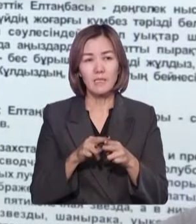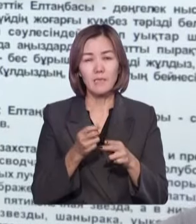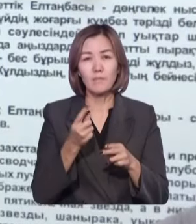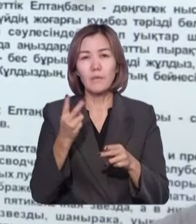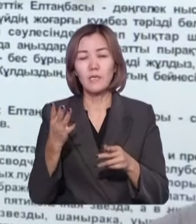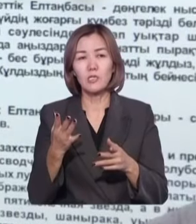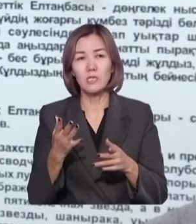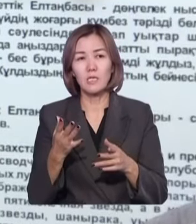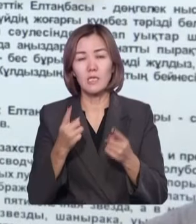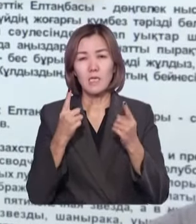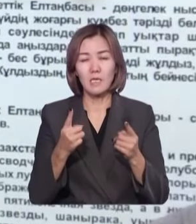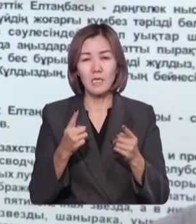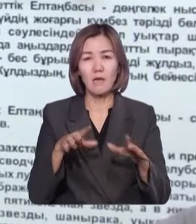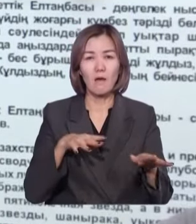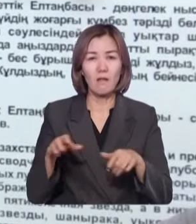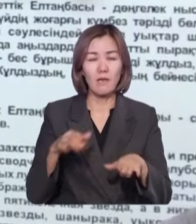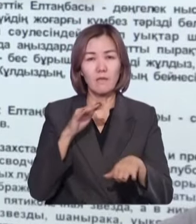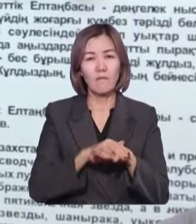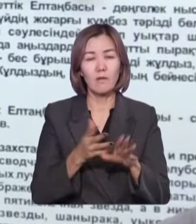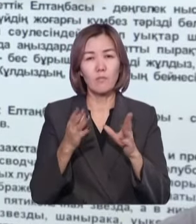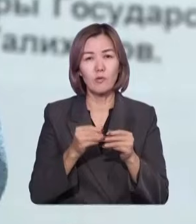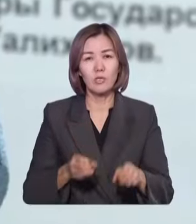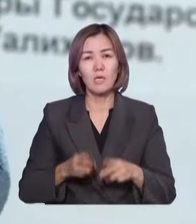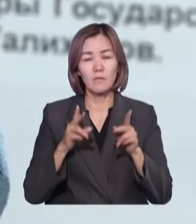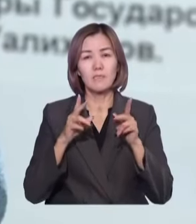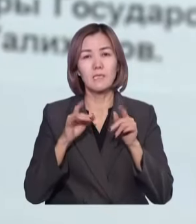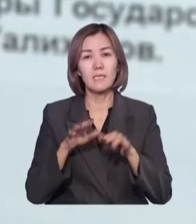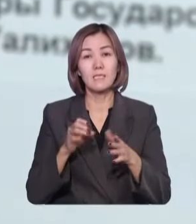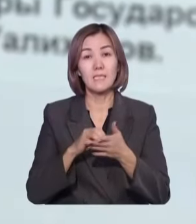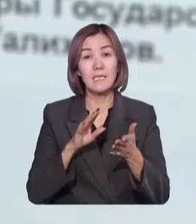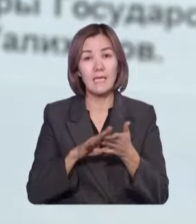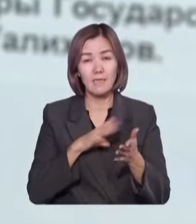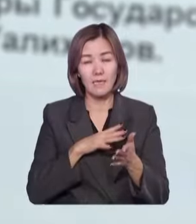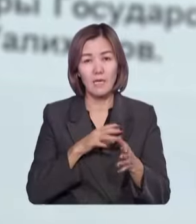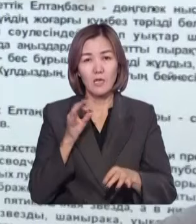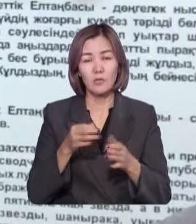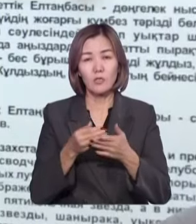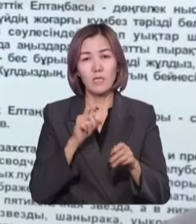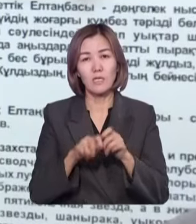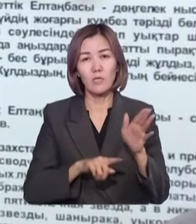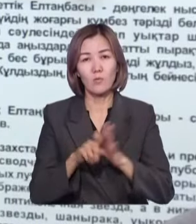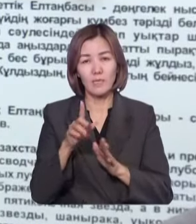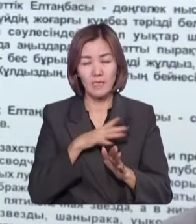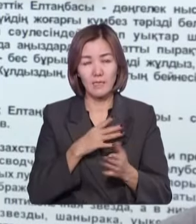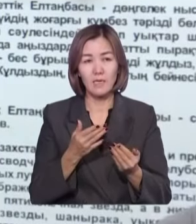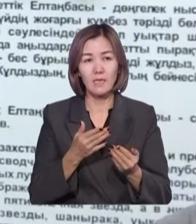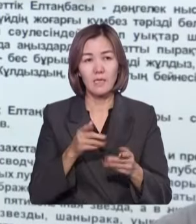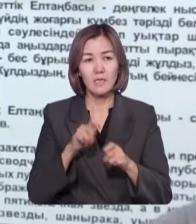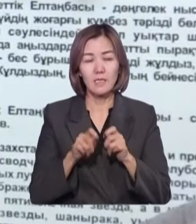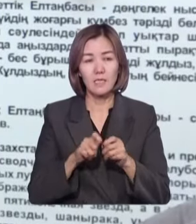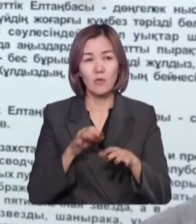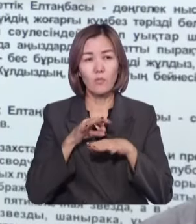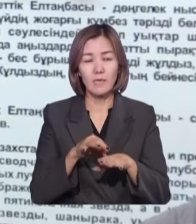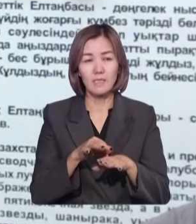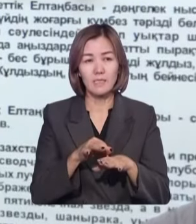рет жасалған ірі мөлшердегі алаяқтық дерегі бойынша қылмыстық іс тіркелді. Сотқа дейін тергеп-тексеру басталған. Тергеп-тексеру